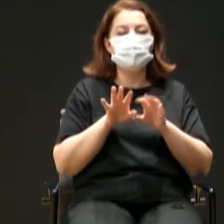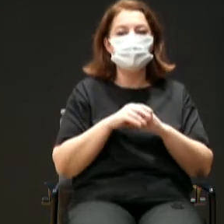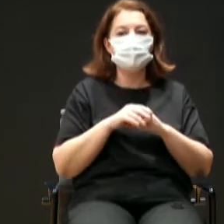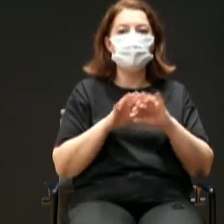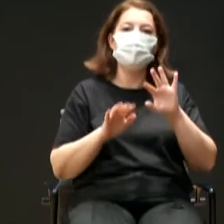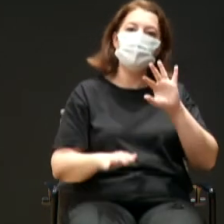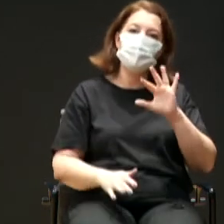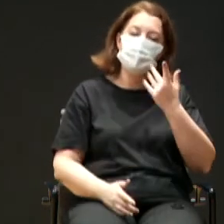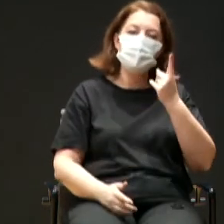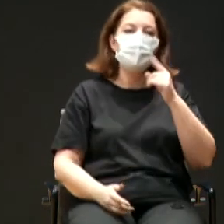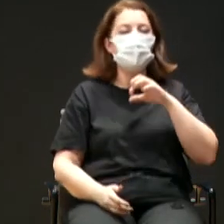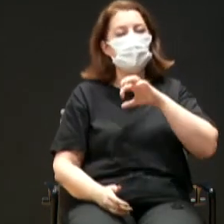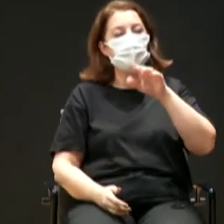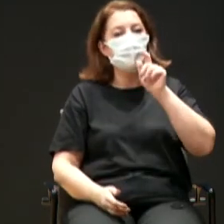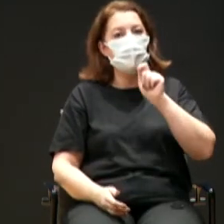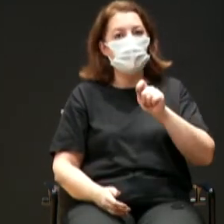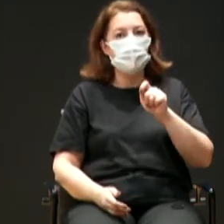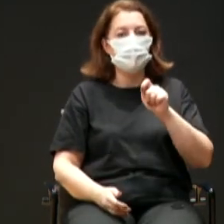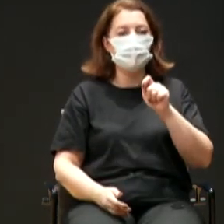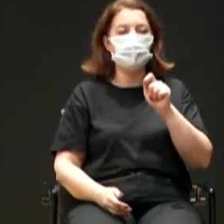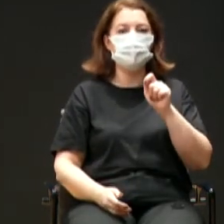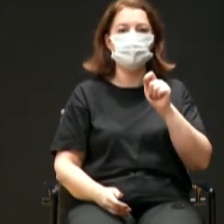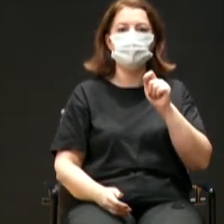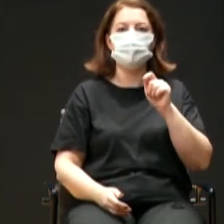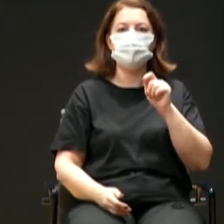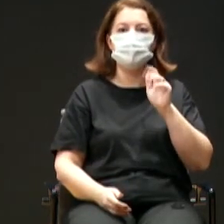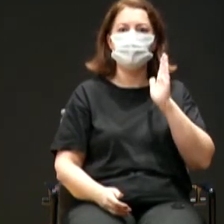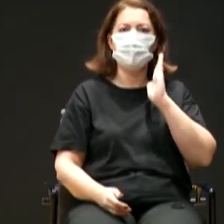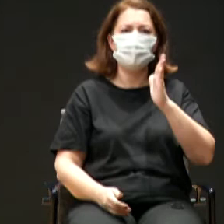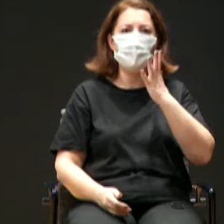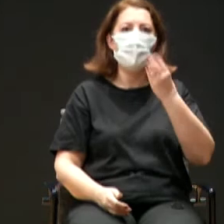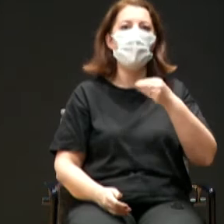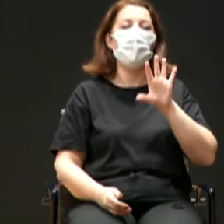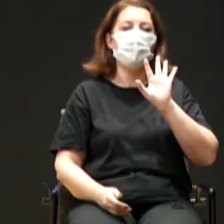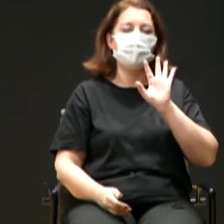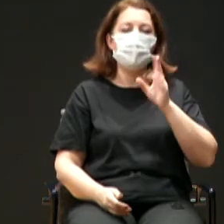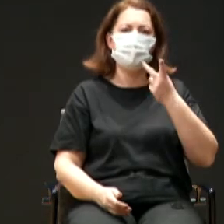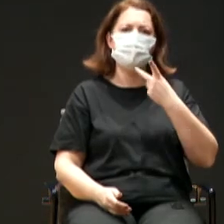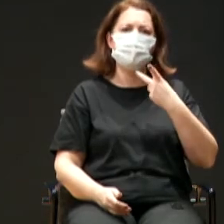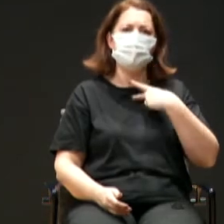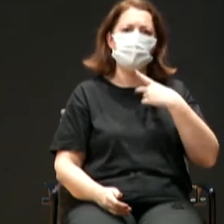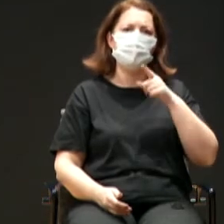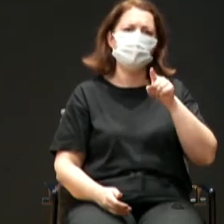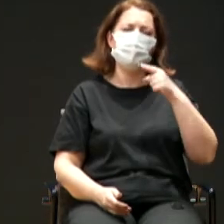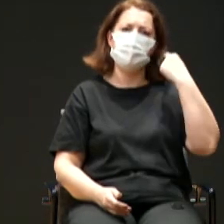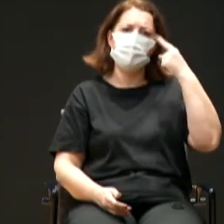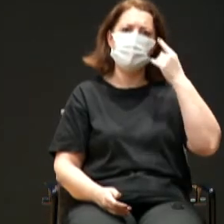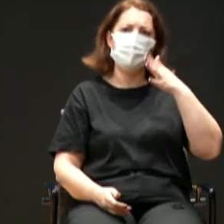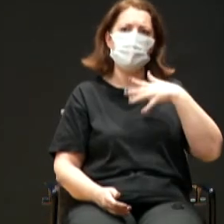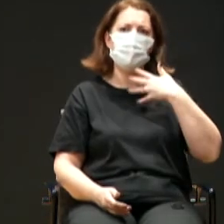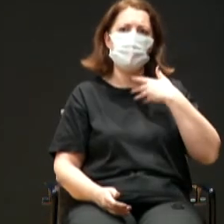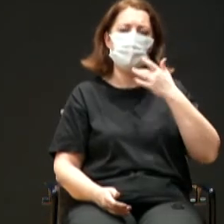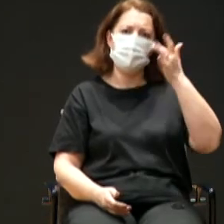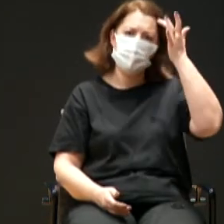Ya da bir kısmını yaptınız. Devamını getirmediniz. Şimdi ben şunu merak ediyorum Sayın Başkan.